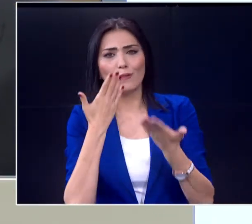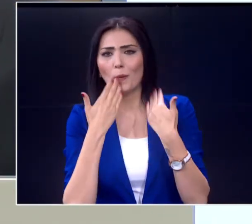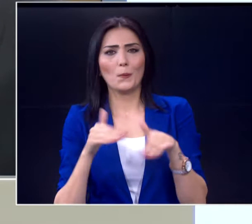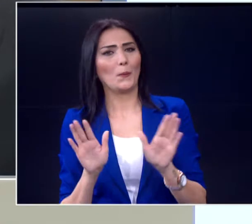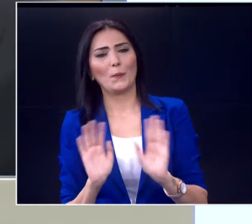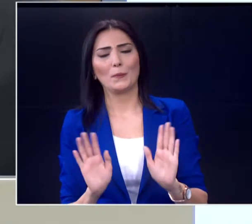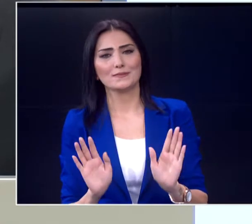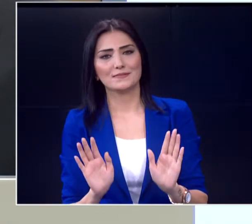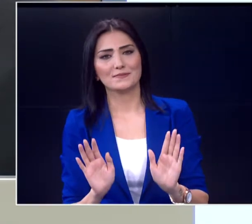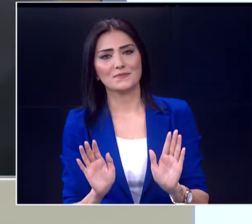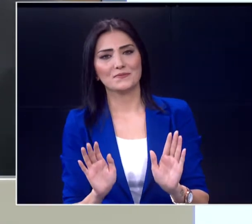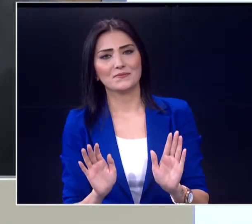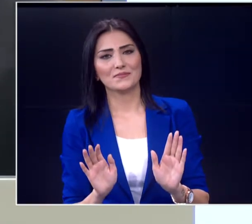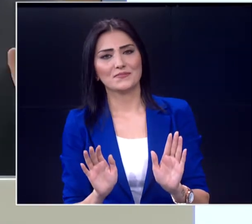artık.